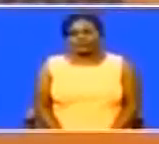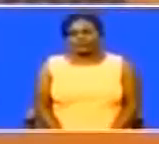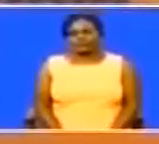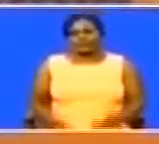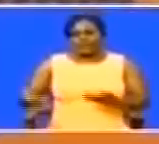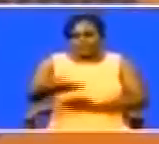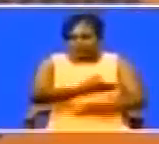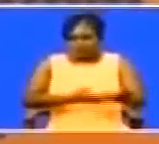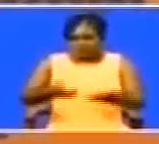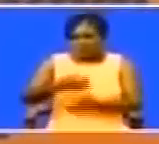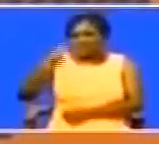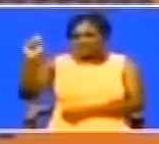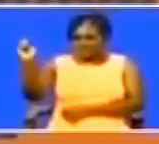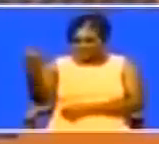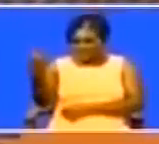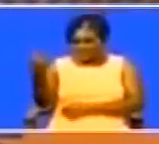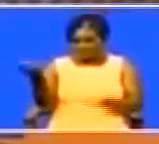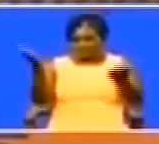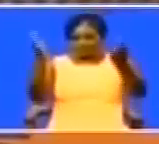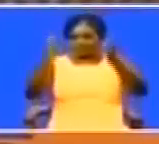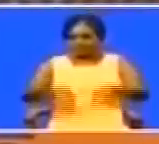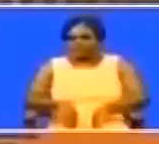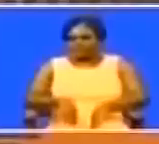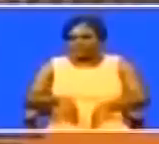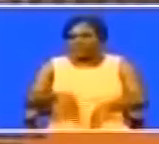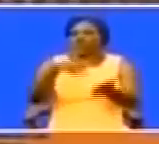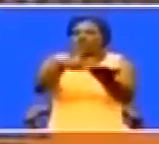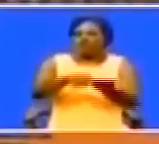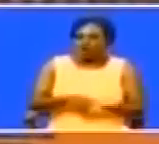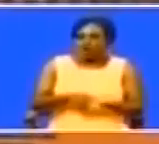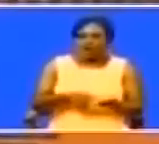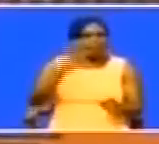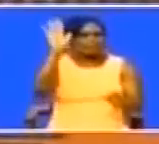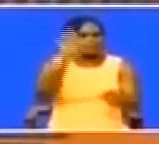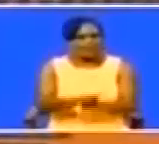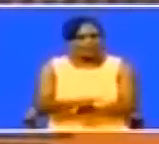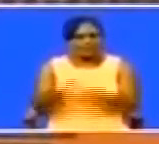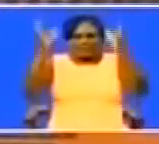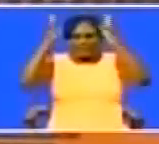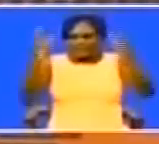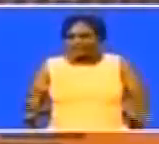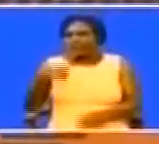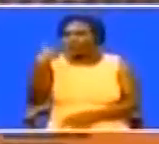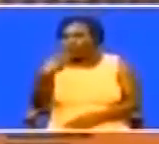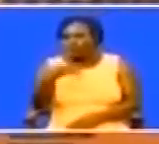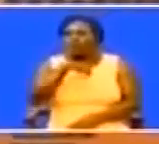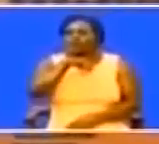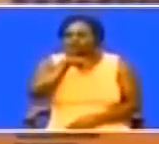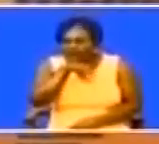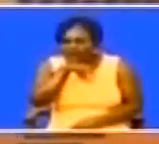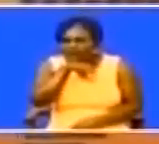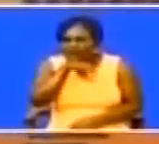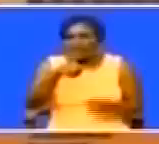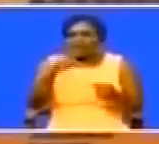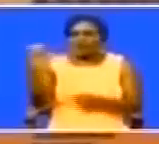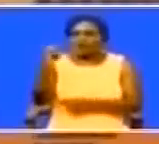Uchumi wa taifa la Kenya unazama huku madeni yakizidi. Ni kauli aliyekuwa waziri mkuu na kiongozi wa muungano